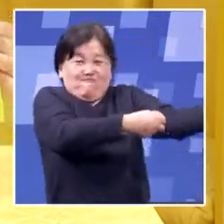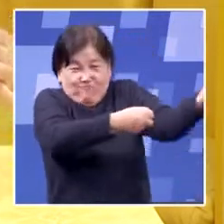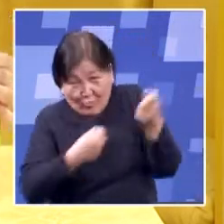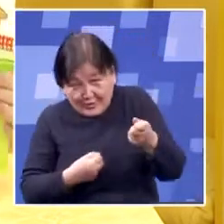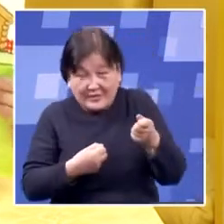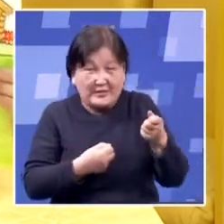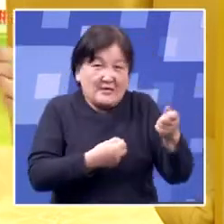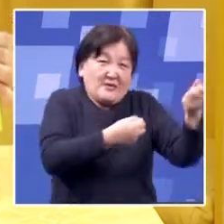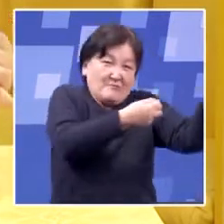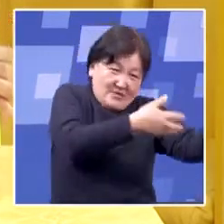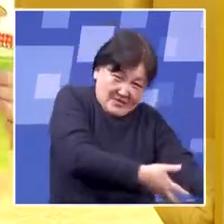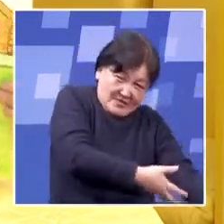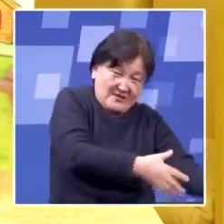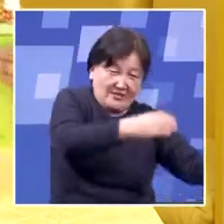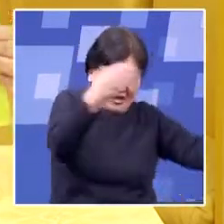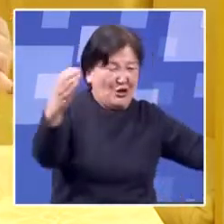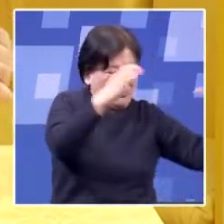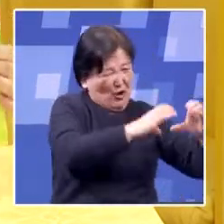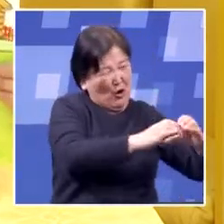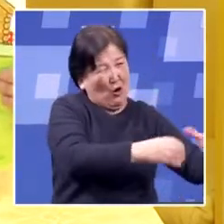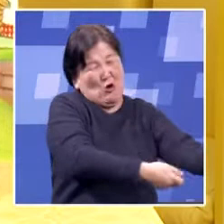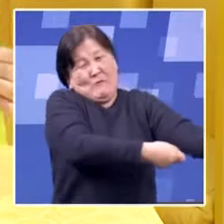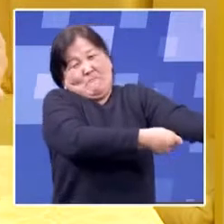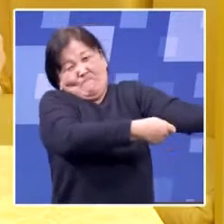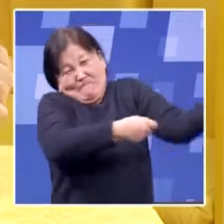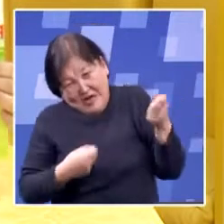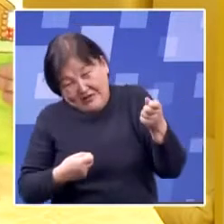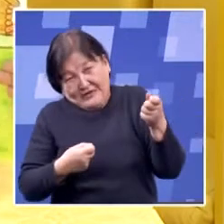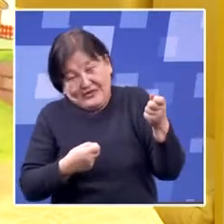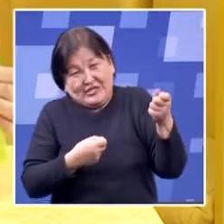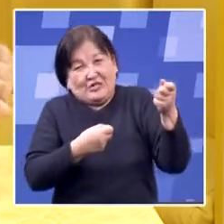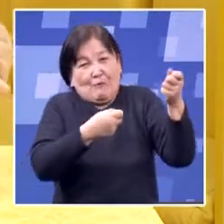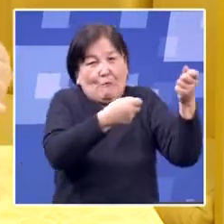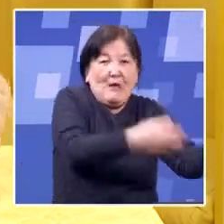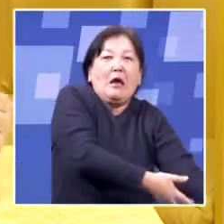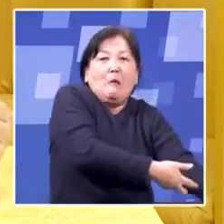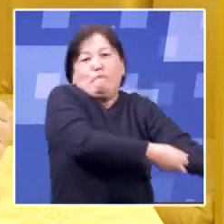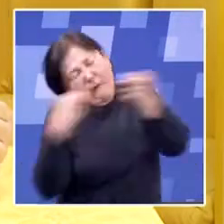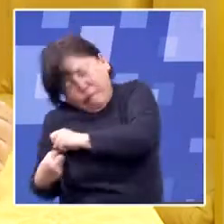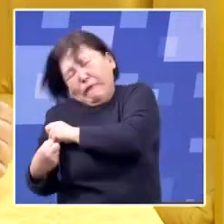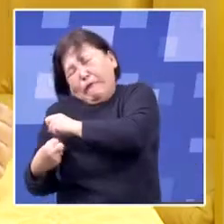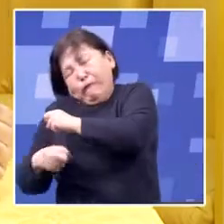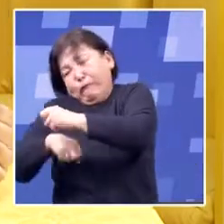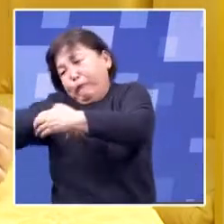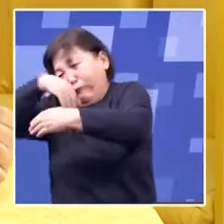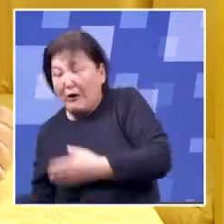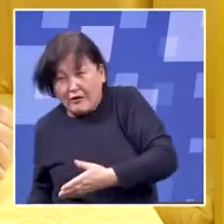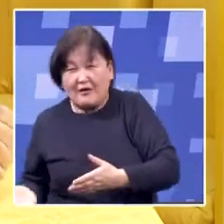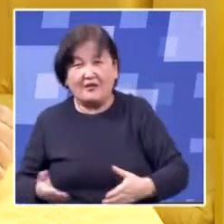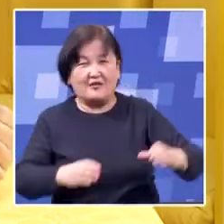Татти хүчли хүчли ясан том манжин